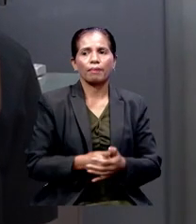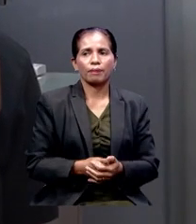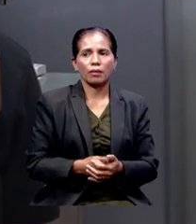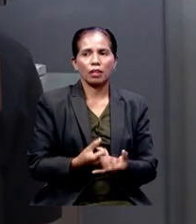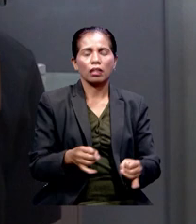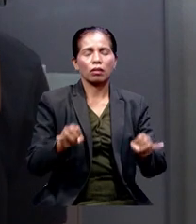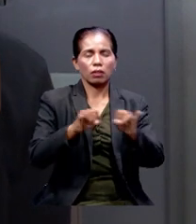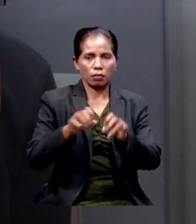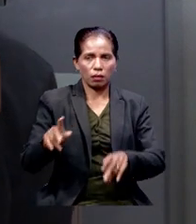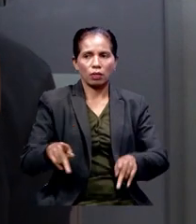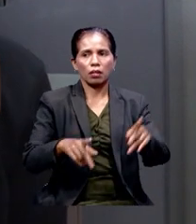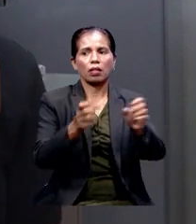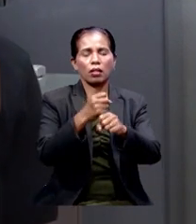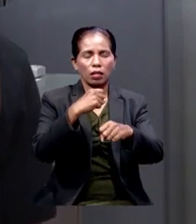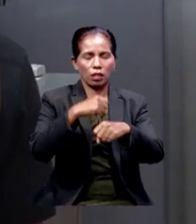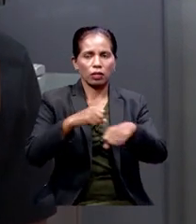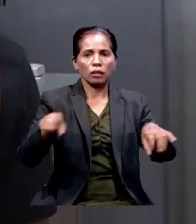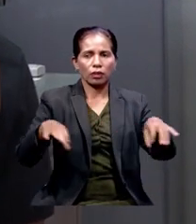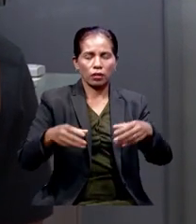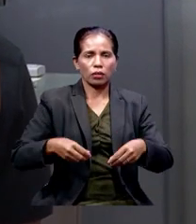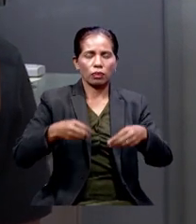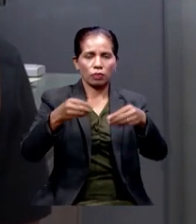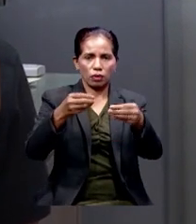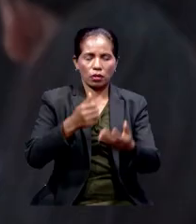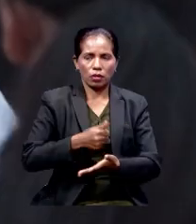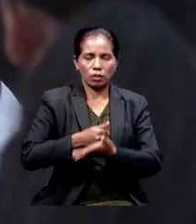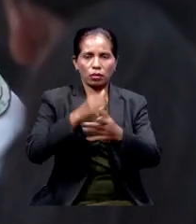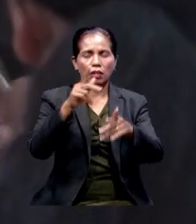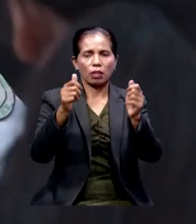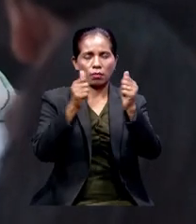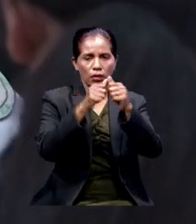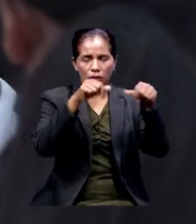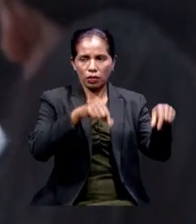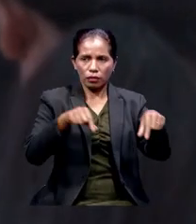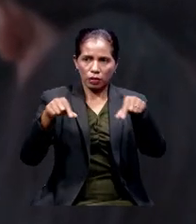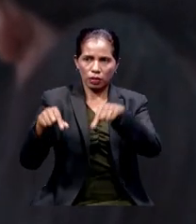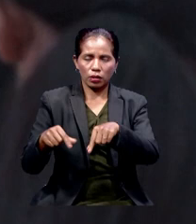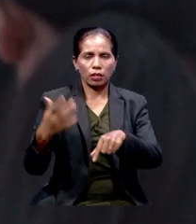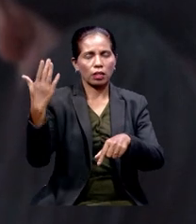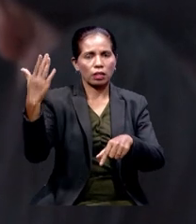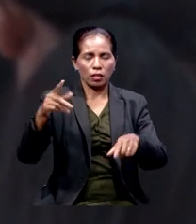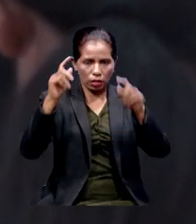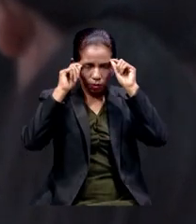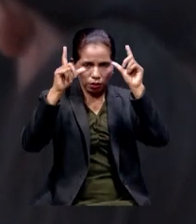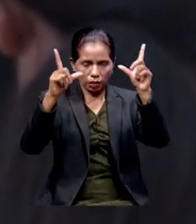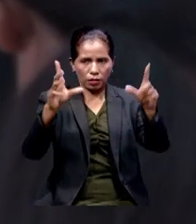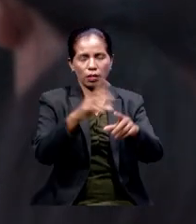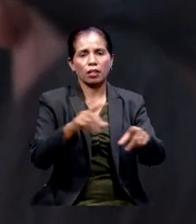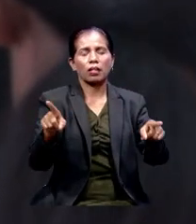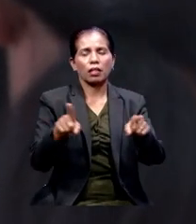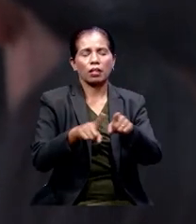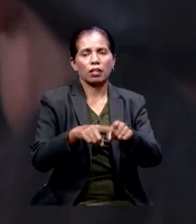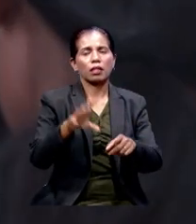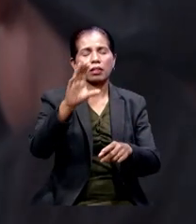institusi publika nebe halau ni papel ho di fo atendimento ba ema ho kondisi defisiensia iha teritori nasional hanya sam